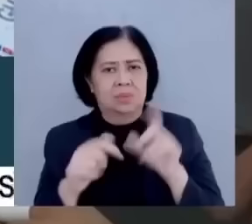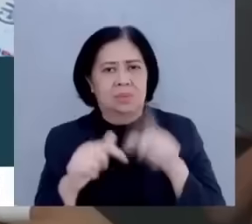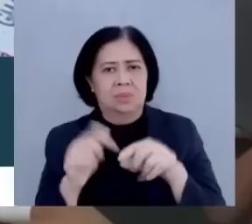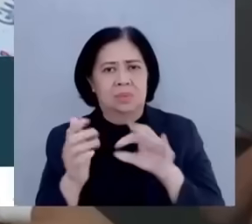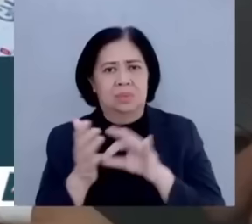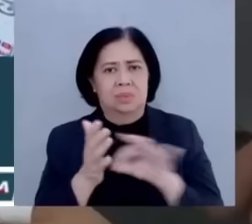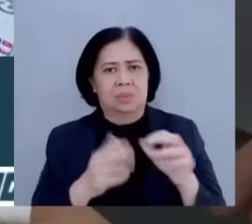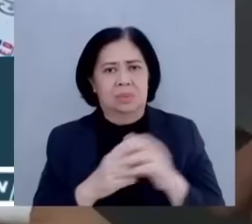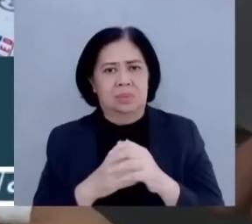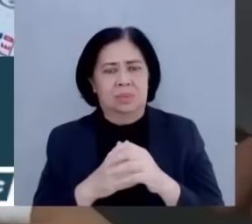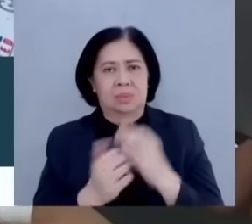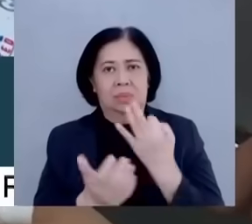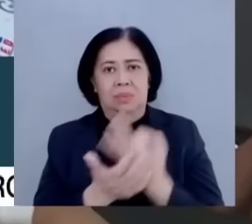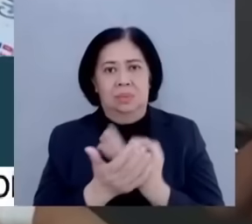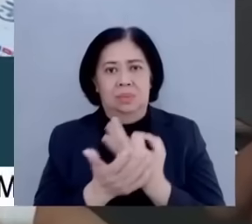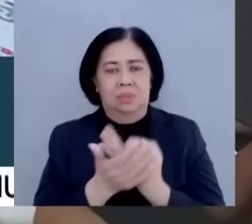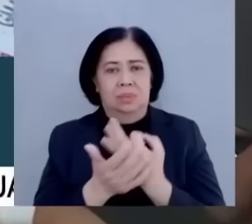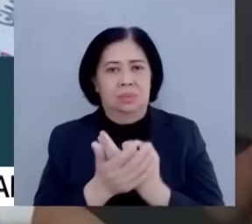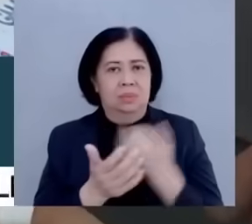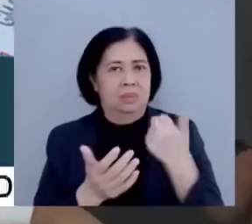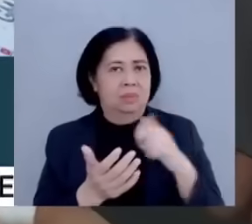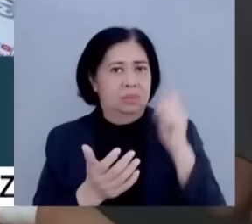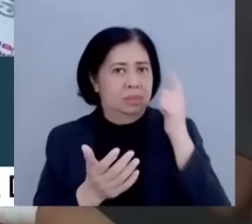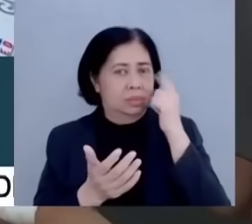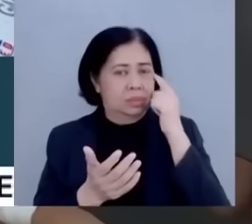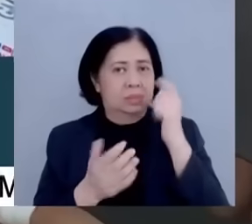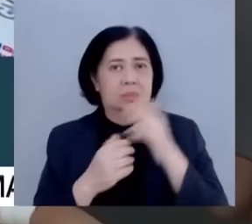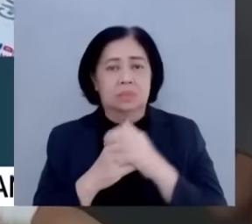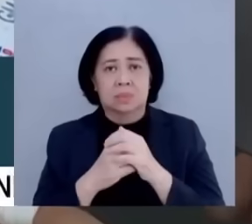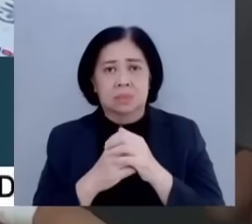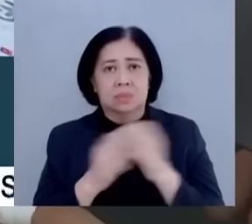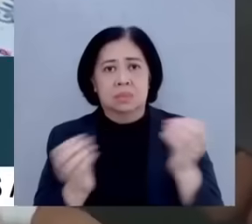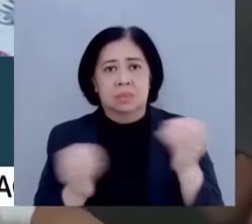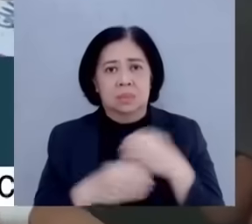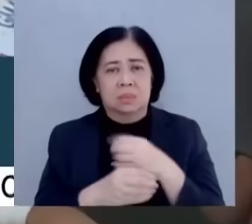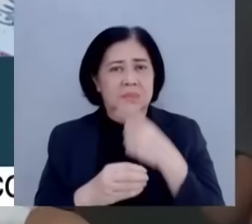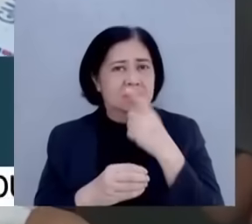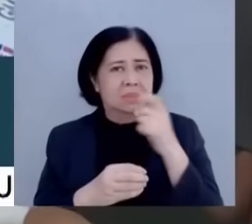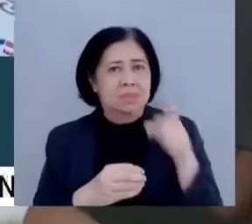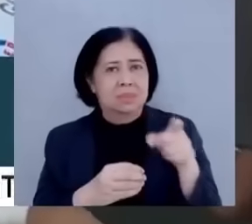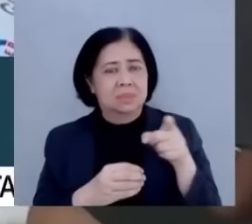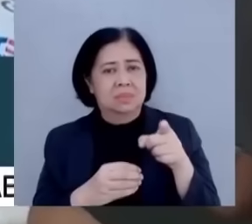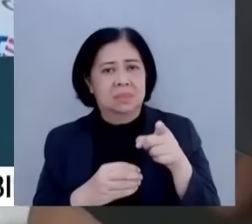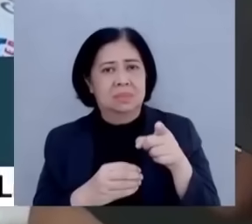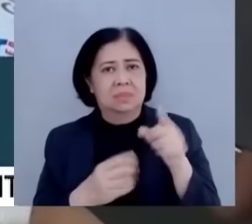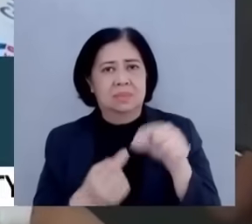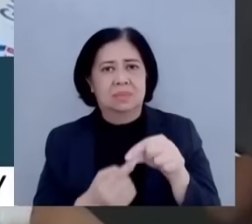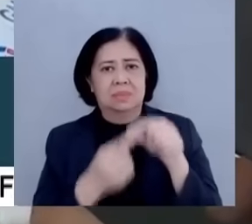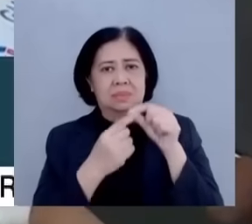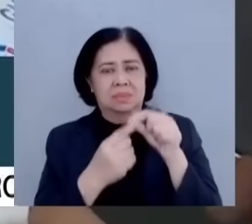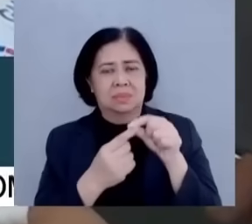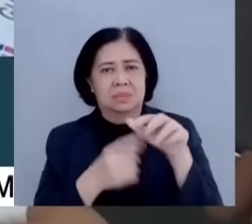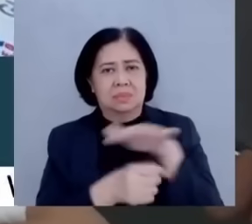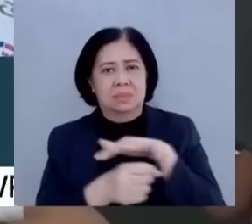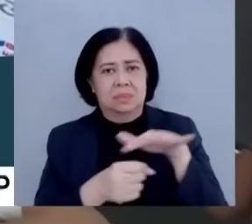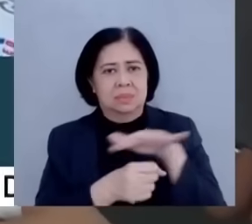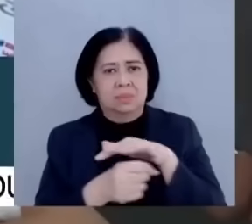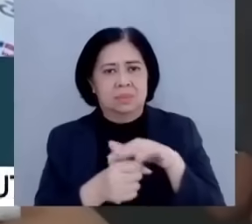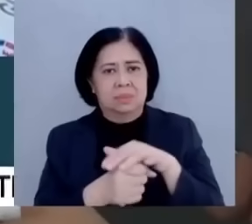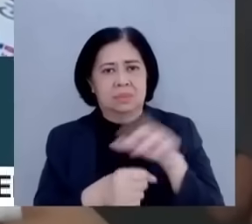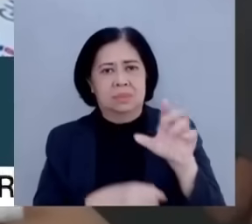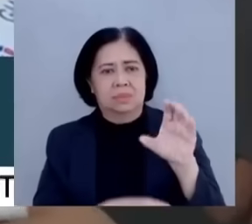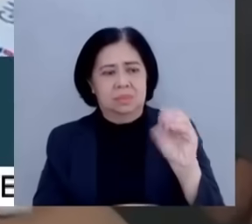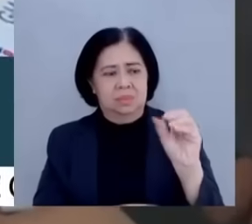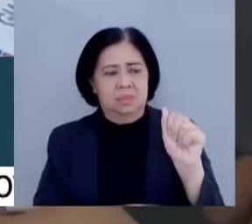the funds of any government office because that is the exclusive domain of the Commission on